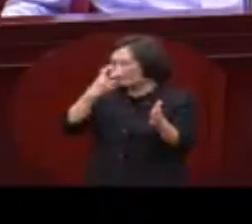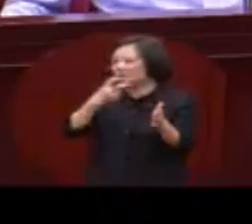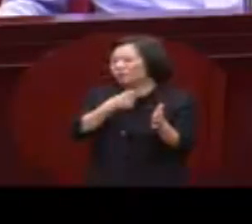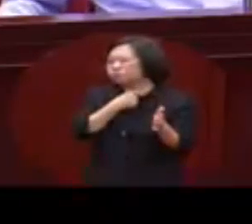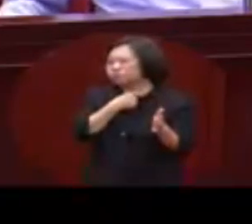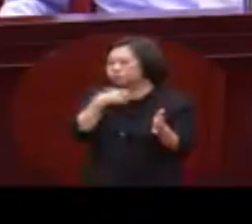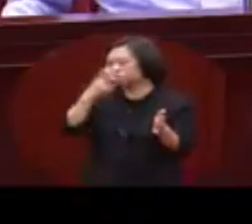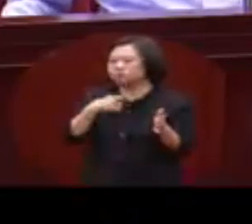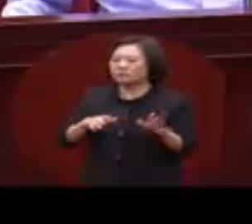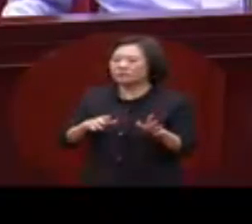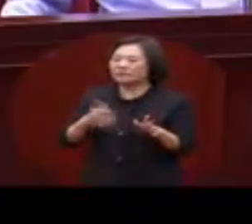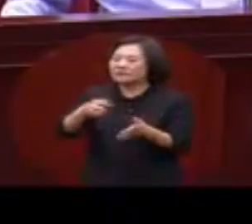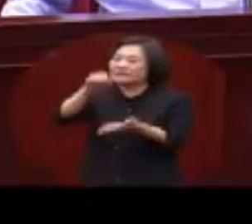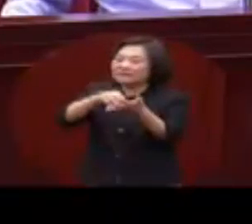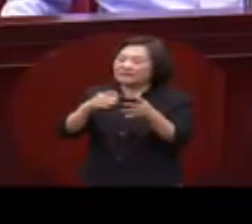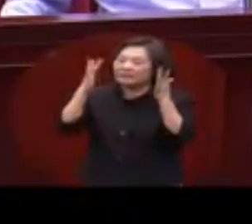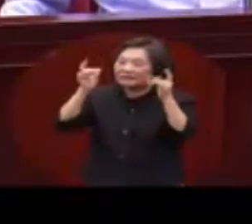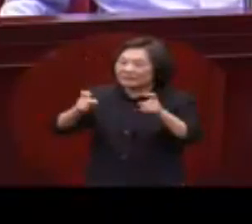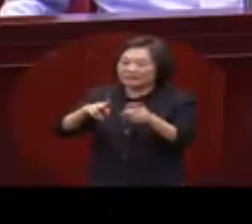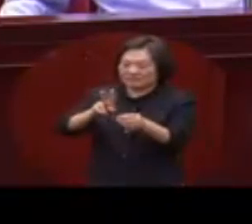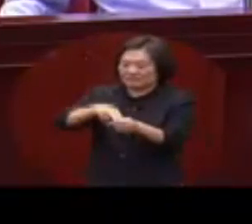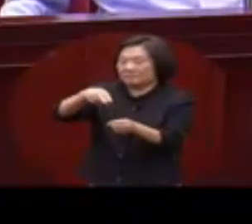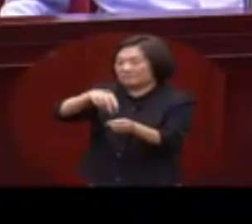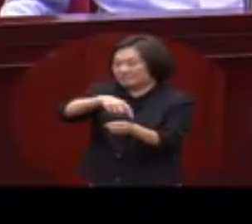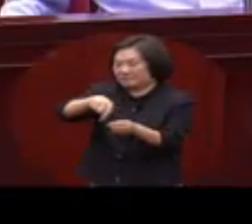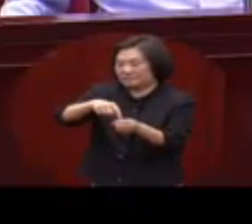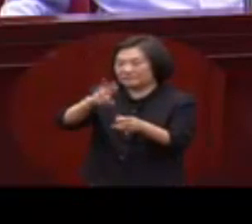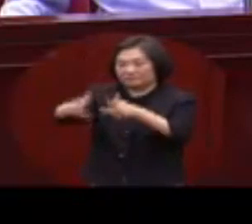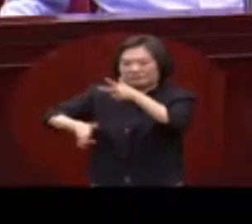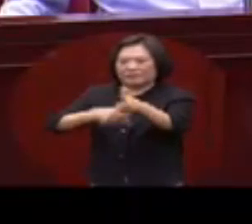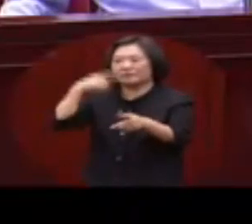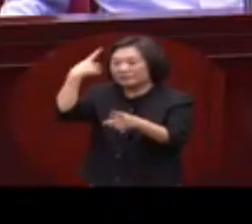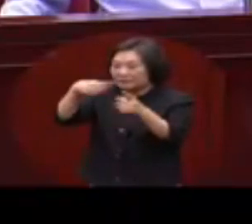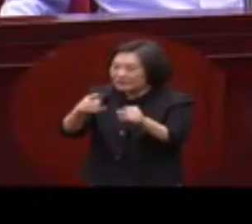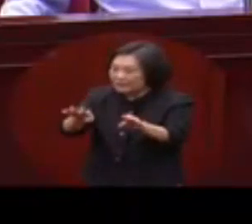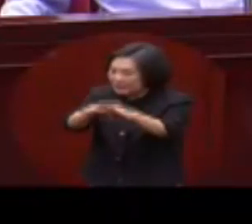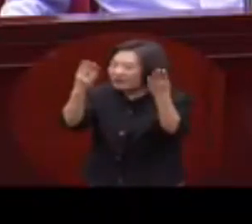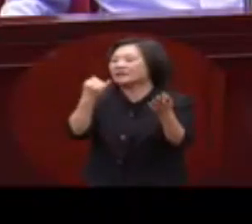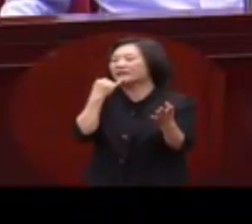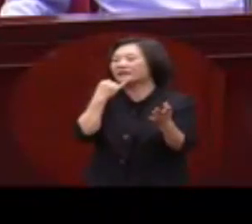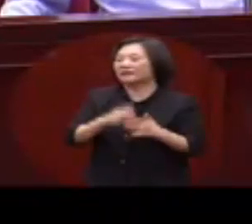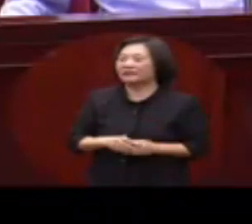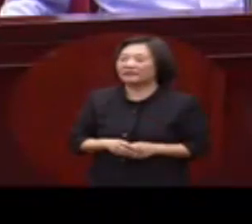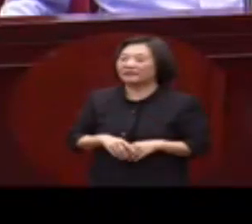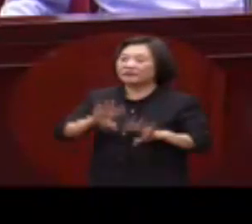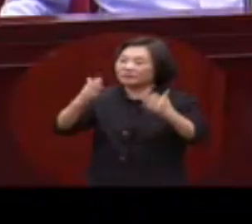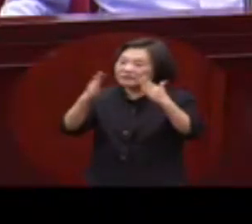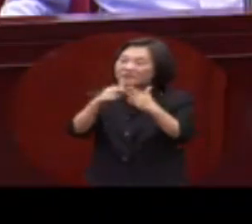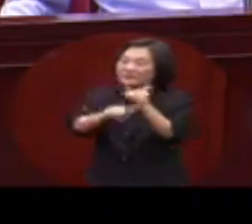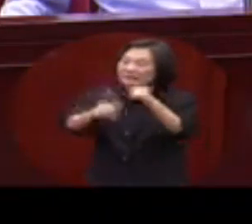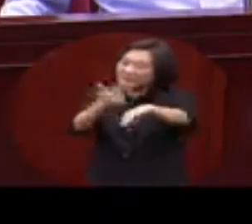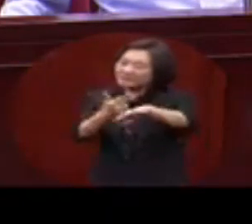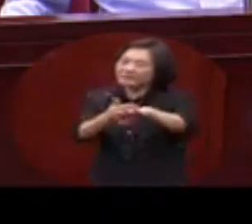这个大概南港瓶盖工厂哦，我希望在明年初哈就可以正式上线。国家生技园区哦，事实上